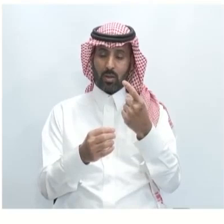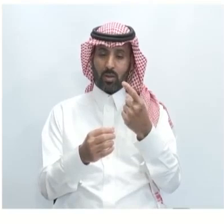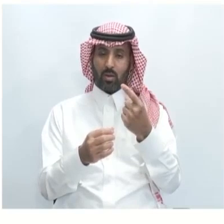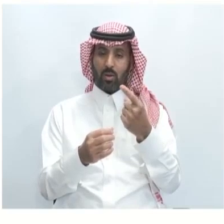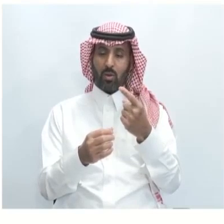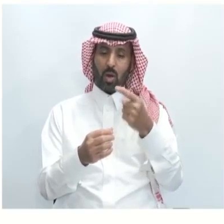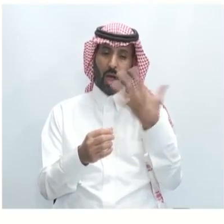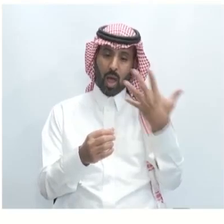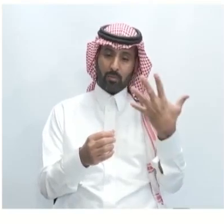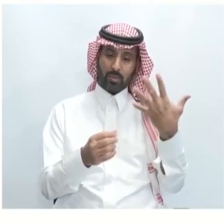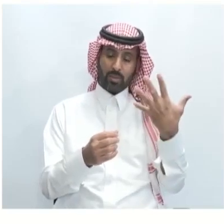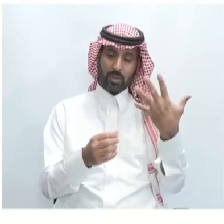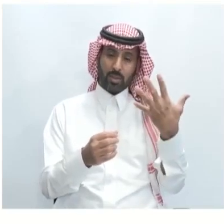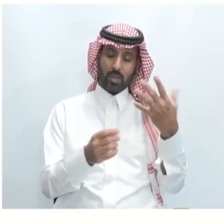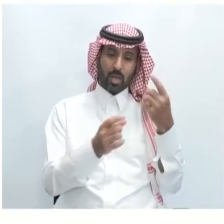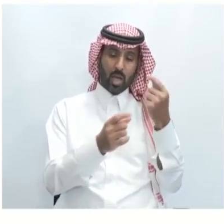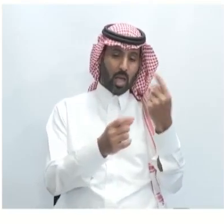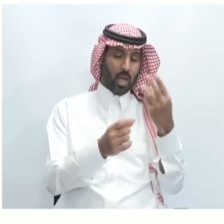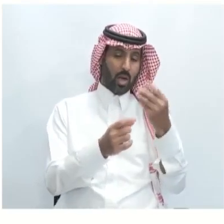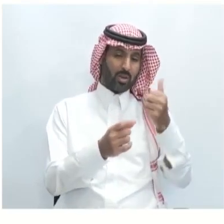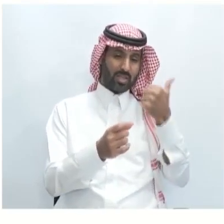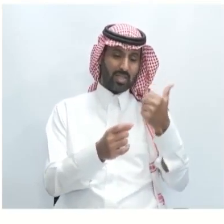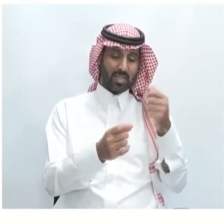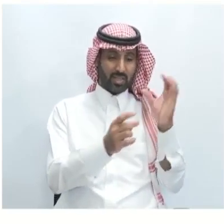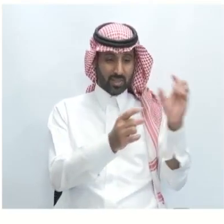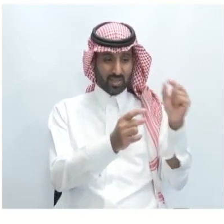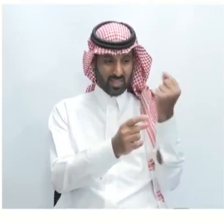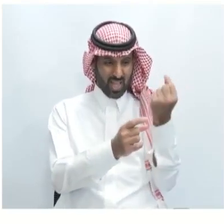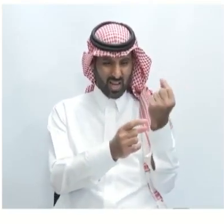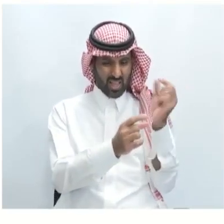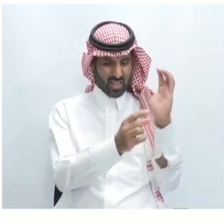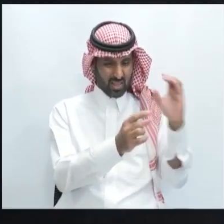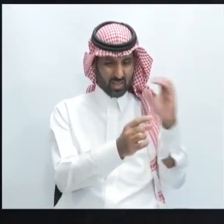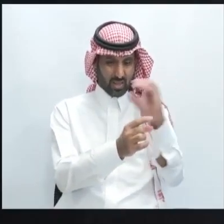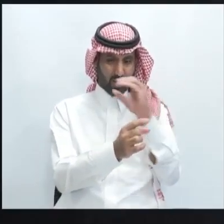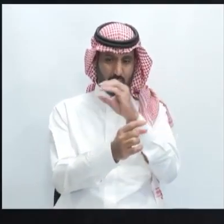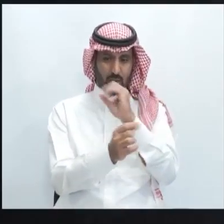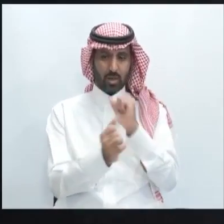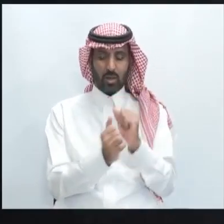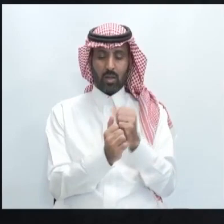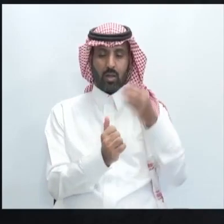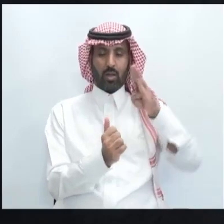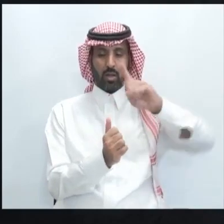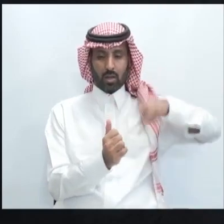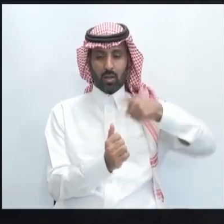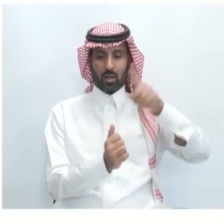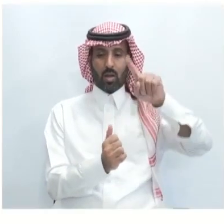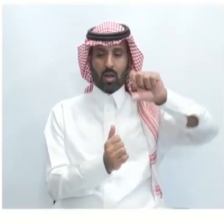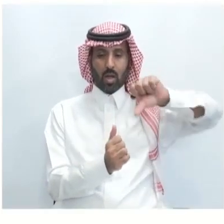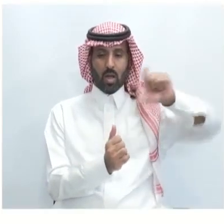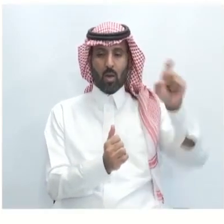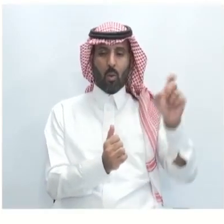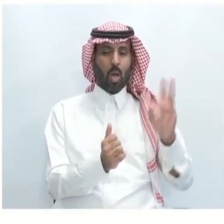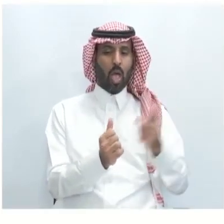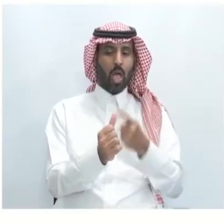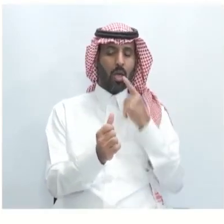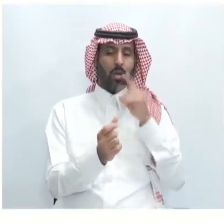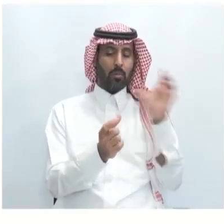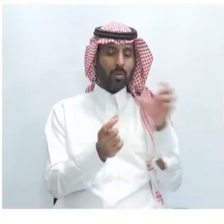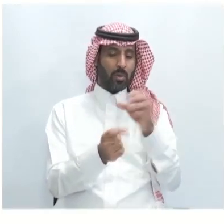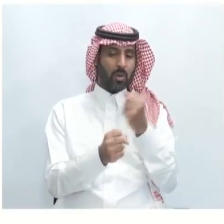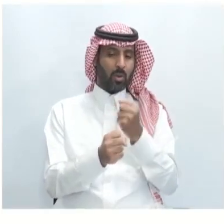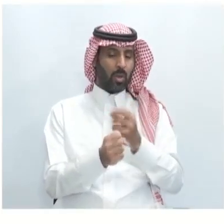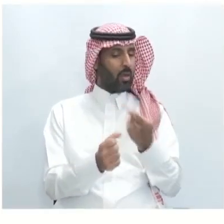اما خمس او ست ذرات كربون اما خمس او ست ذرات كربون ما هي المجموعات